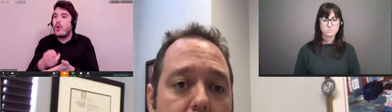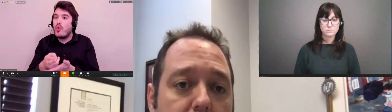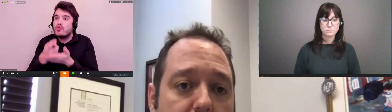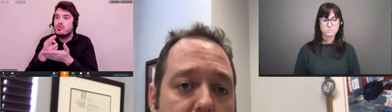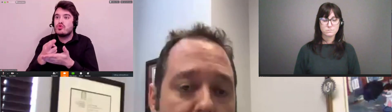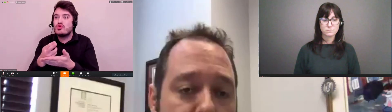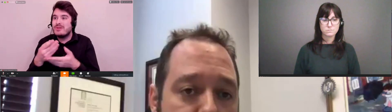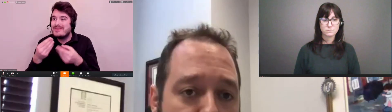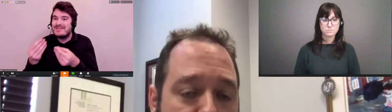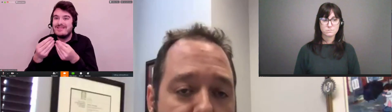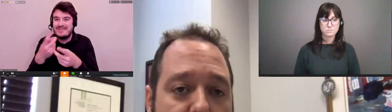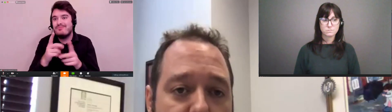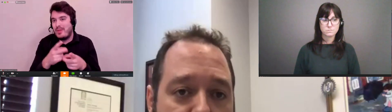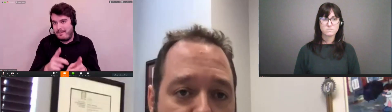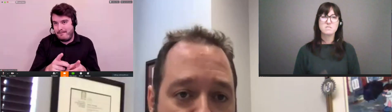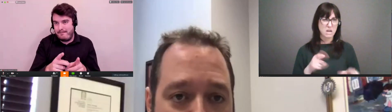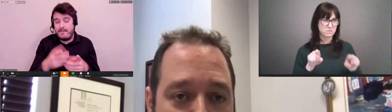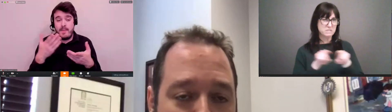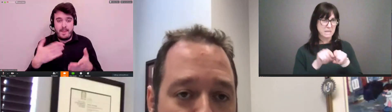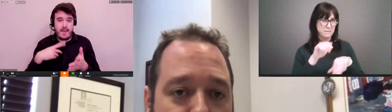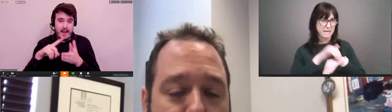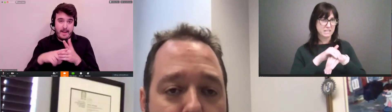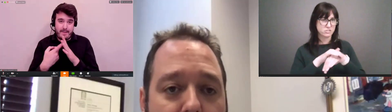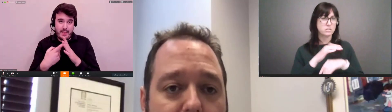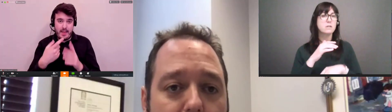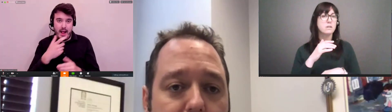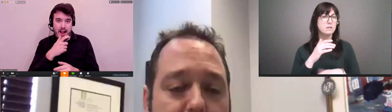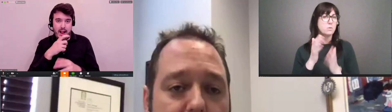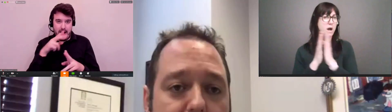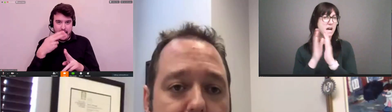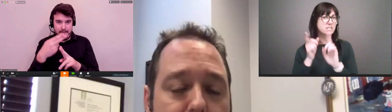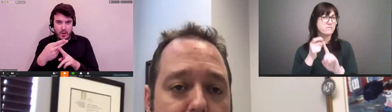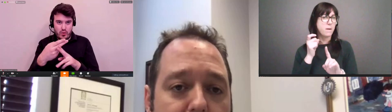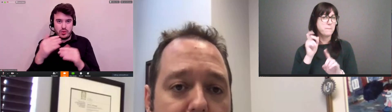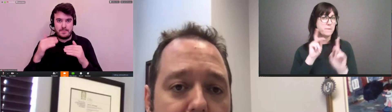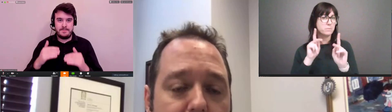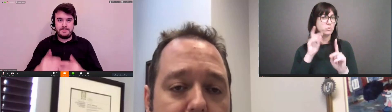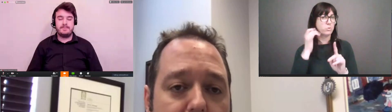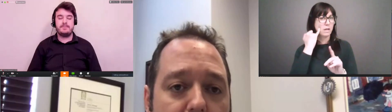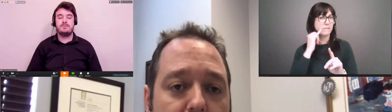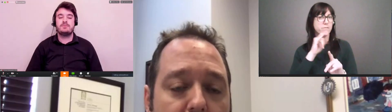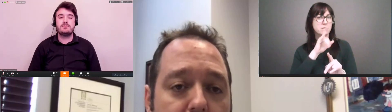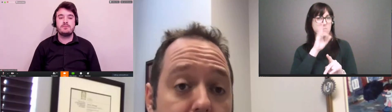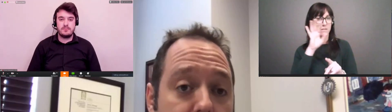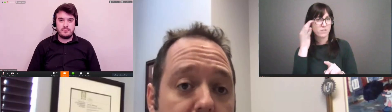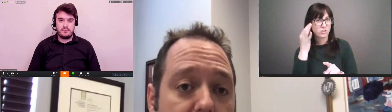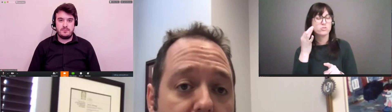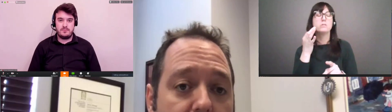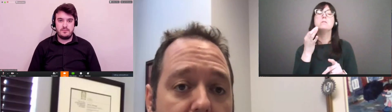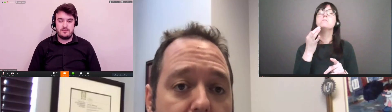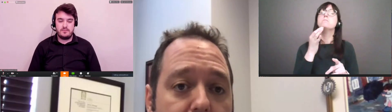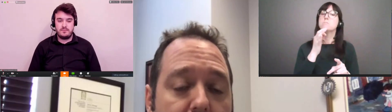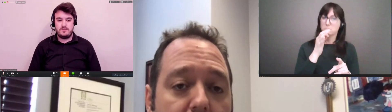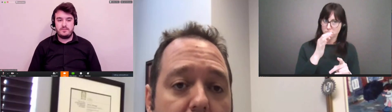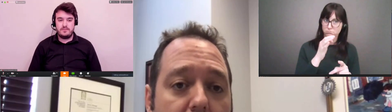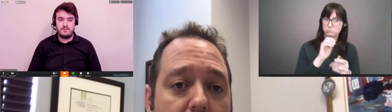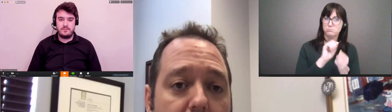So, and I'll just repeat it in English. I had a request from our media folks to just repeat them in English. So certainly,